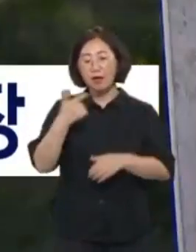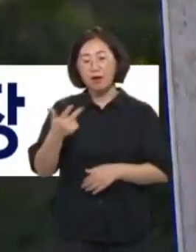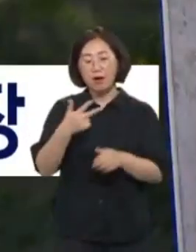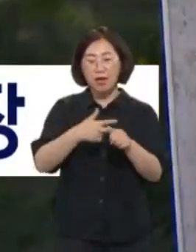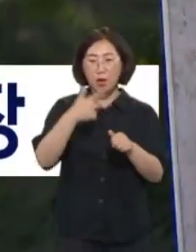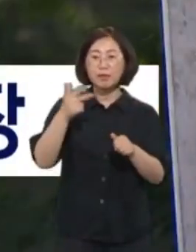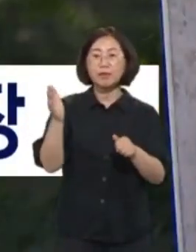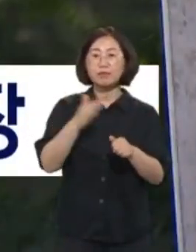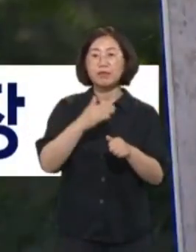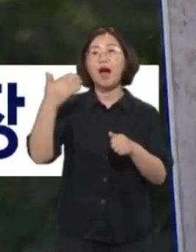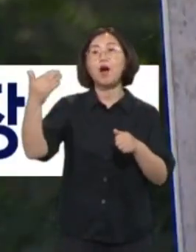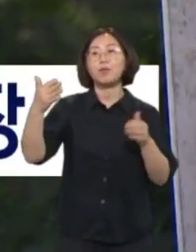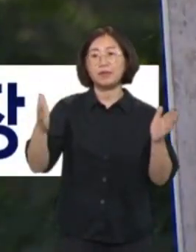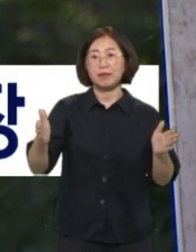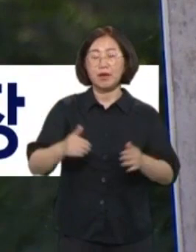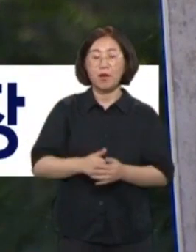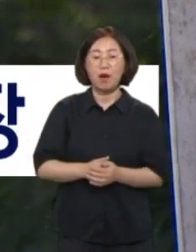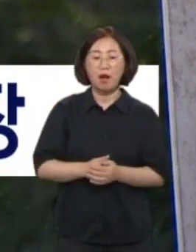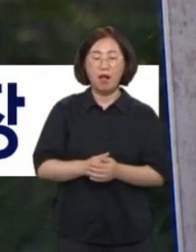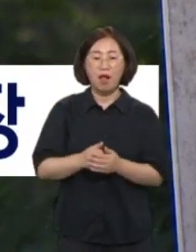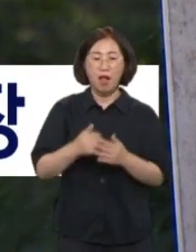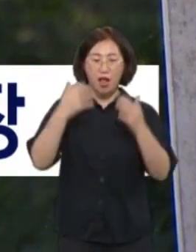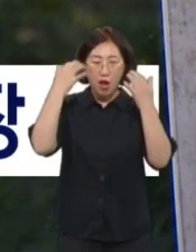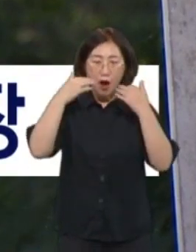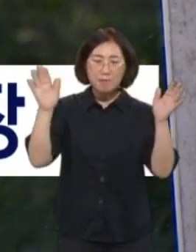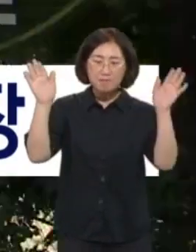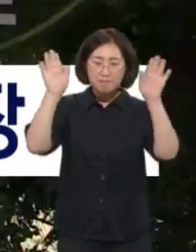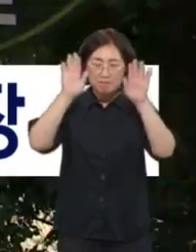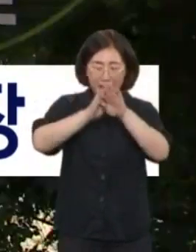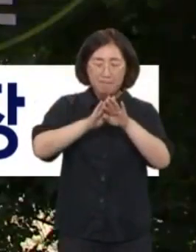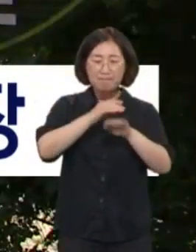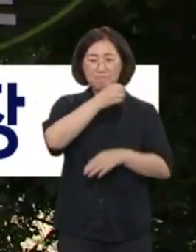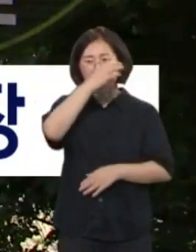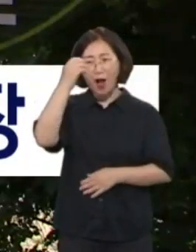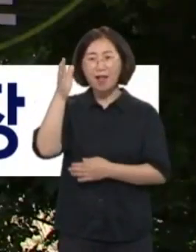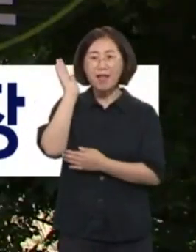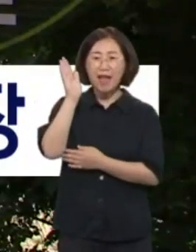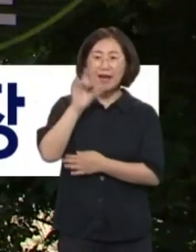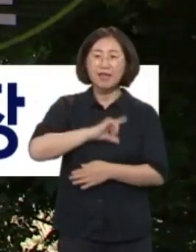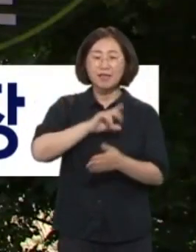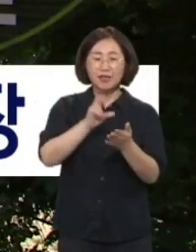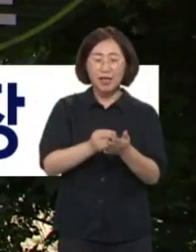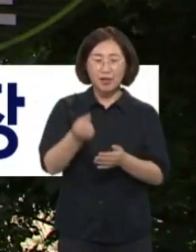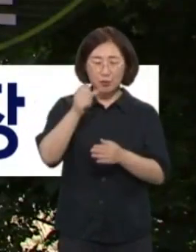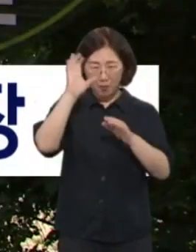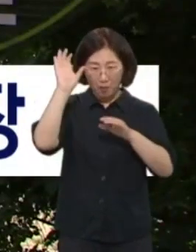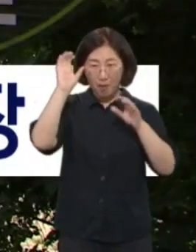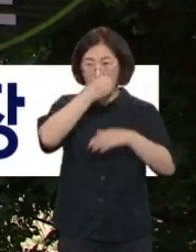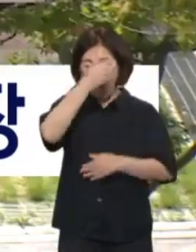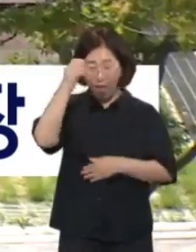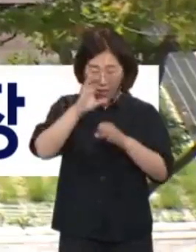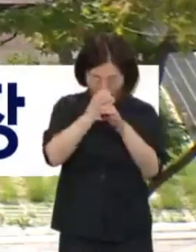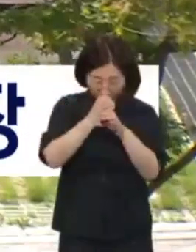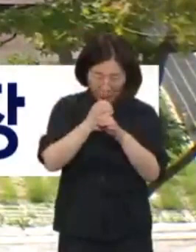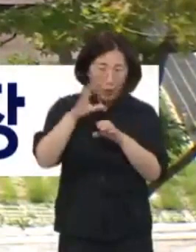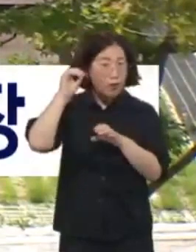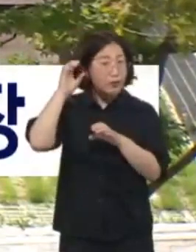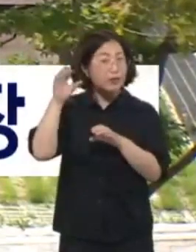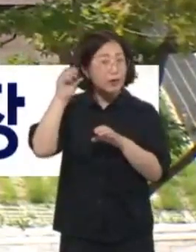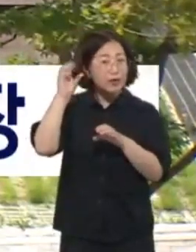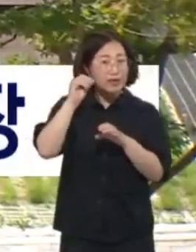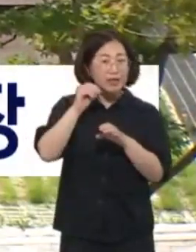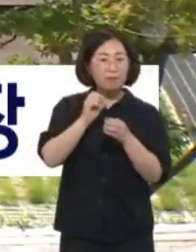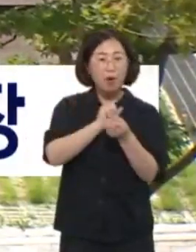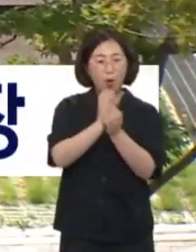7시부터 9시까지 이루어지며 여름밤 별의별 이야기라는 주제로 별자리 관측과 곤충 소리 듣기